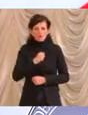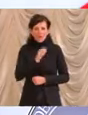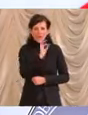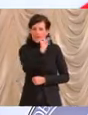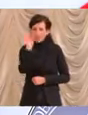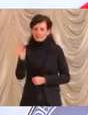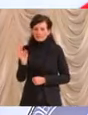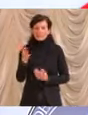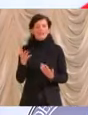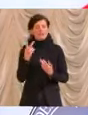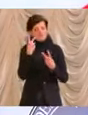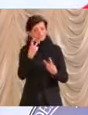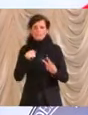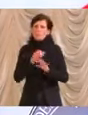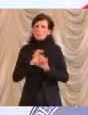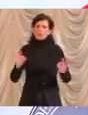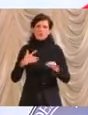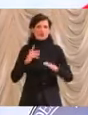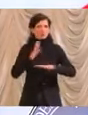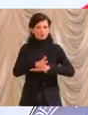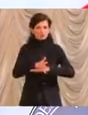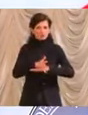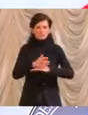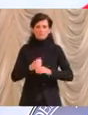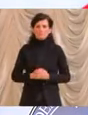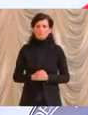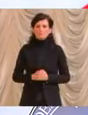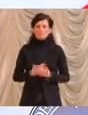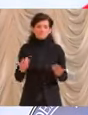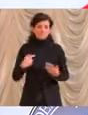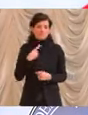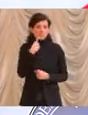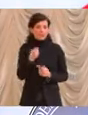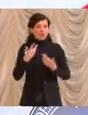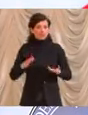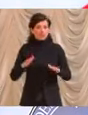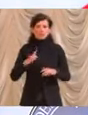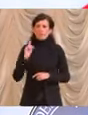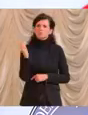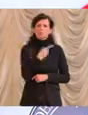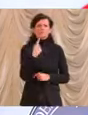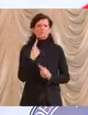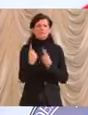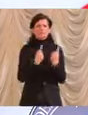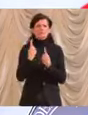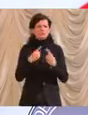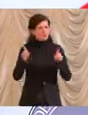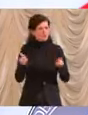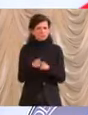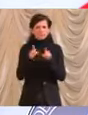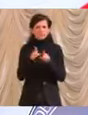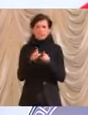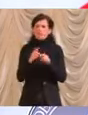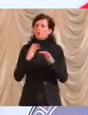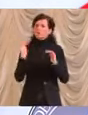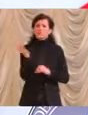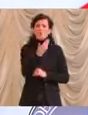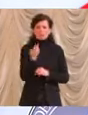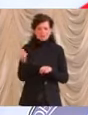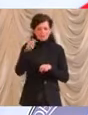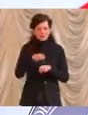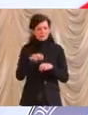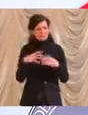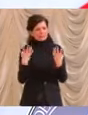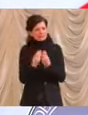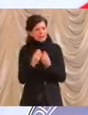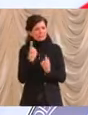più acuite. Siamo, l'ho detto, siamo tutti sulla stessa barca, stiamo tutti vivendo questo disagio, questi sacrifici, dobbiamo